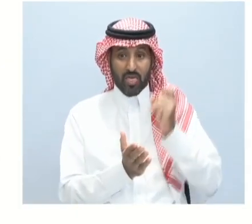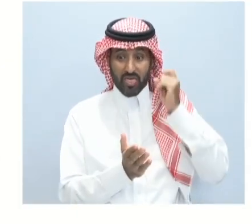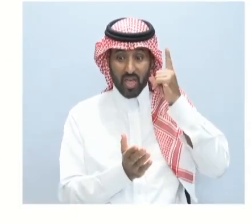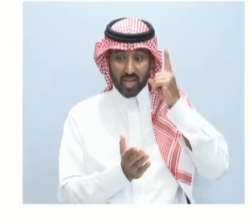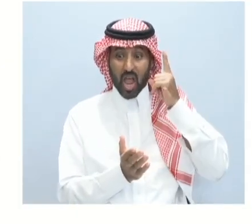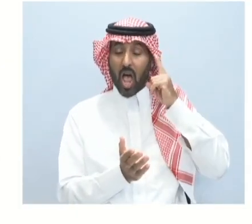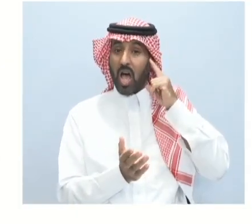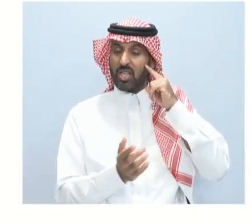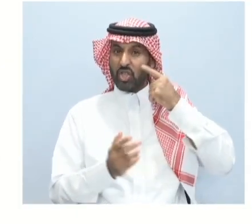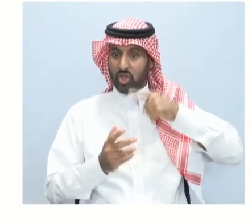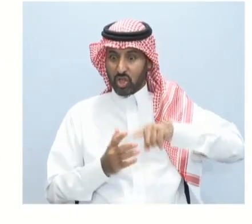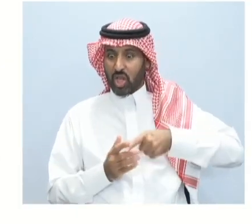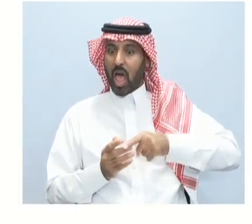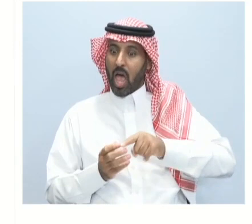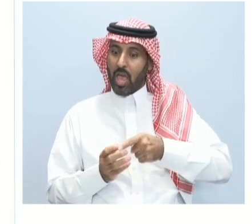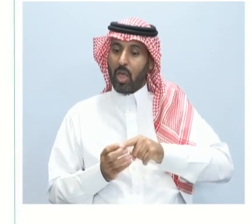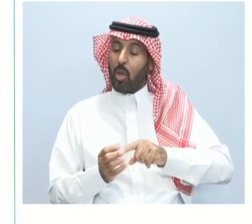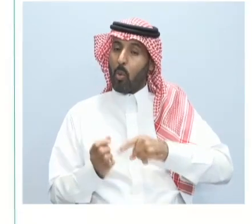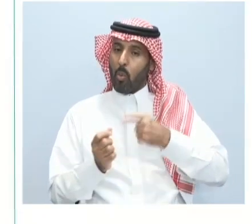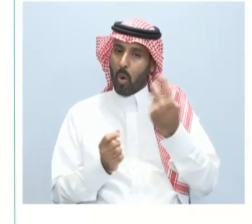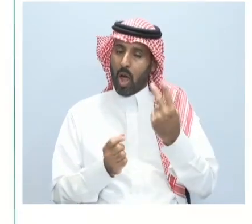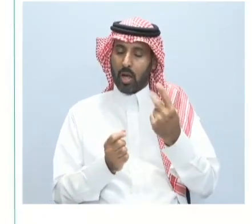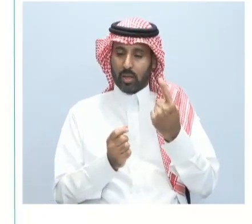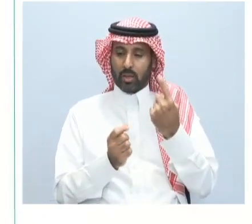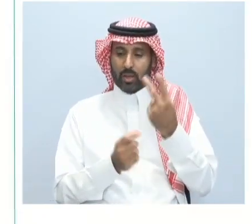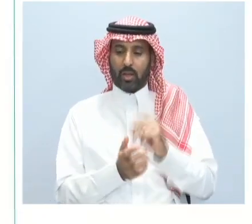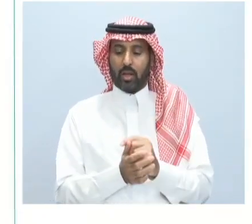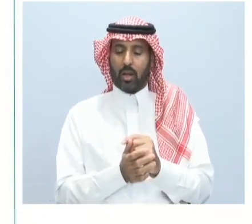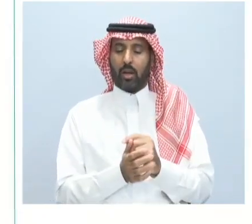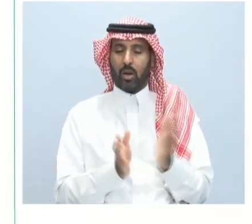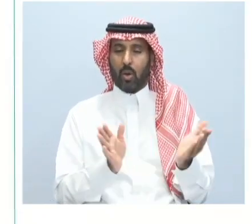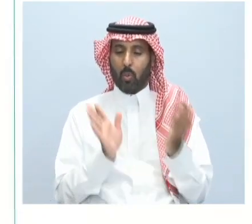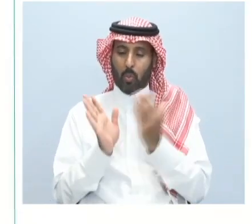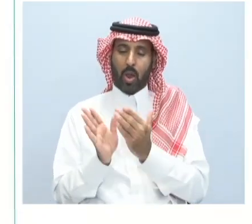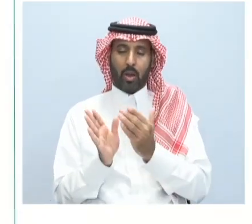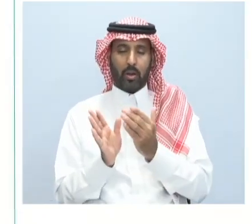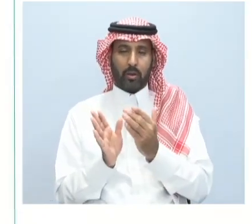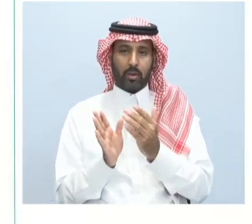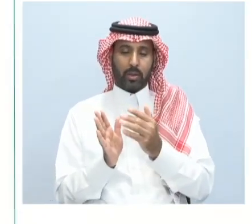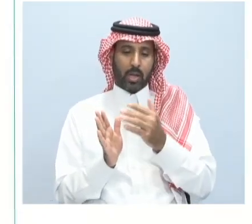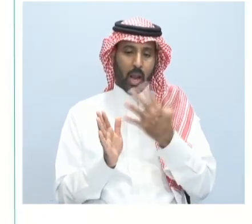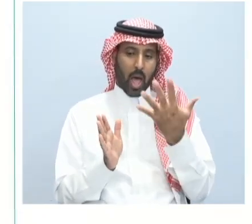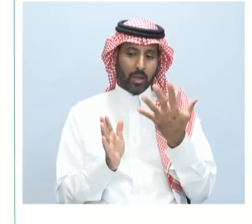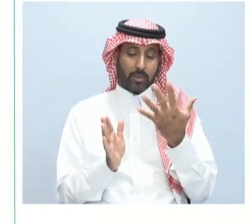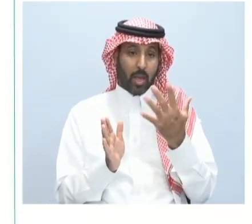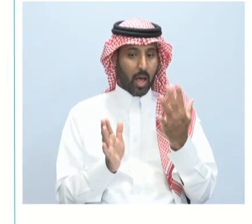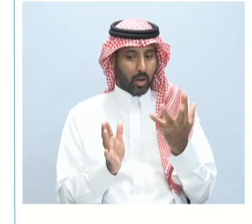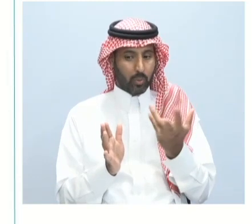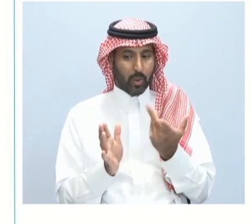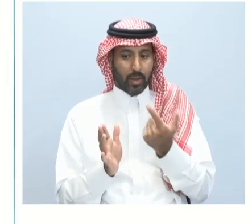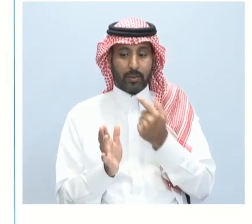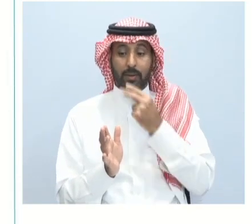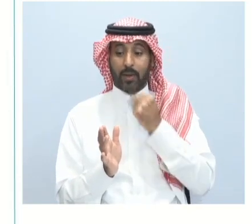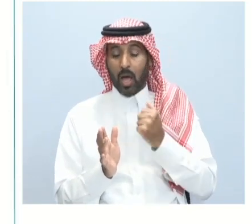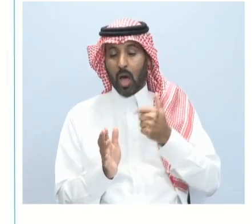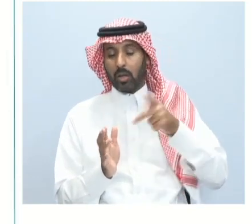واحد ا في هذا المقرر تعرفنا على الوحده الخامسه خوارزميات التحسين واتخاذ القرار